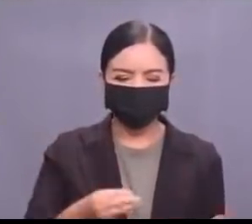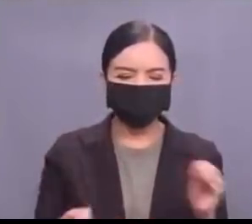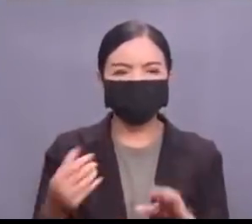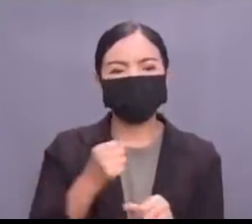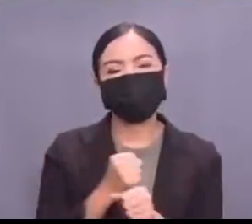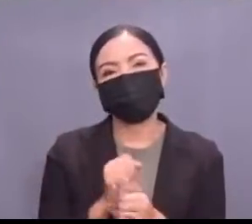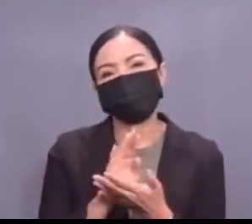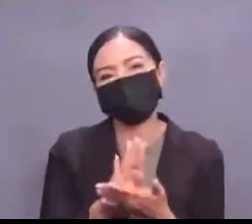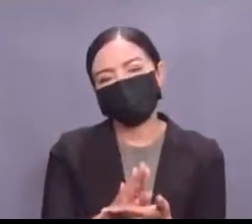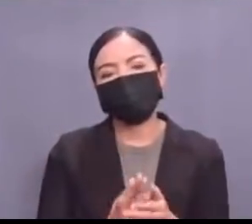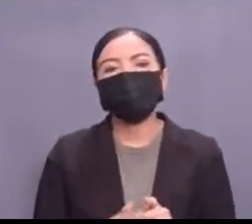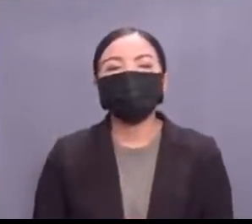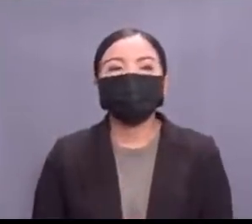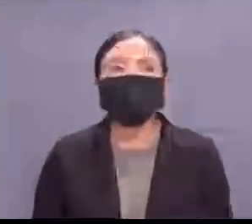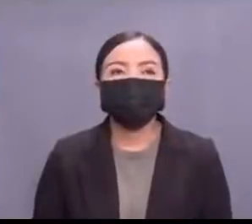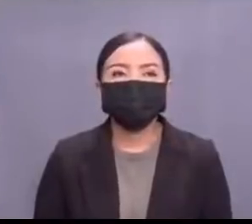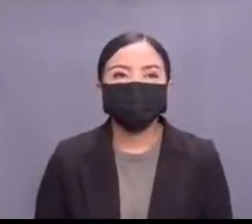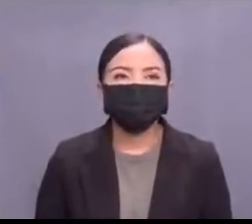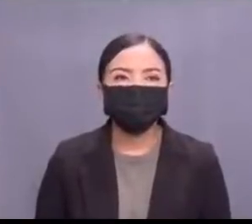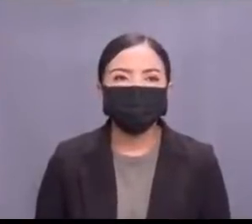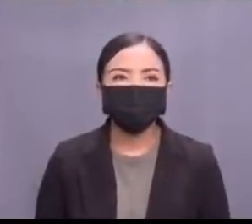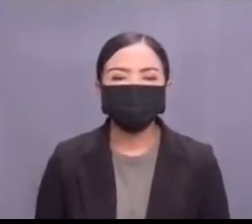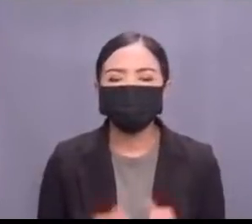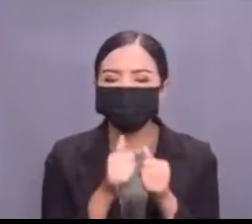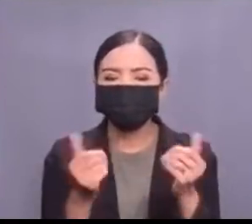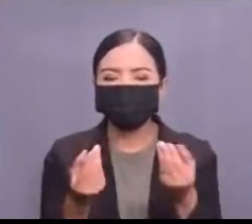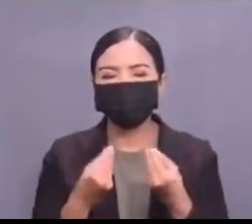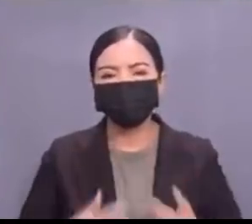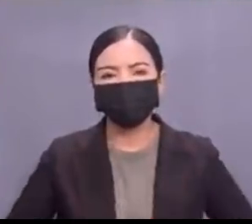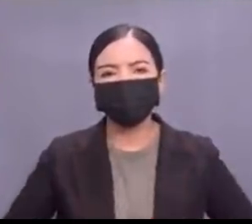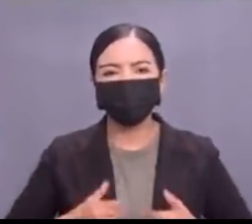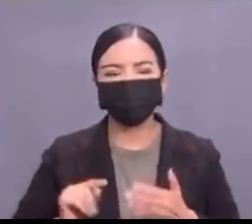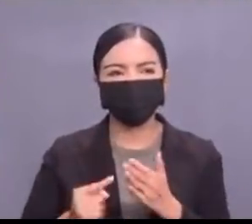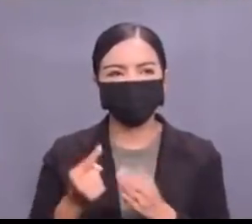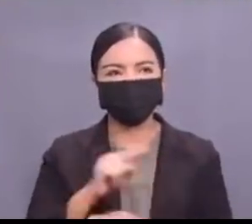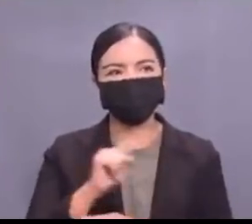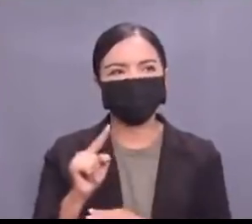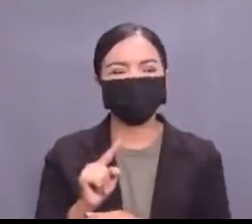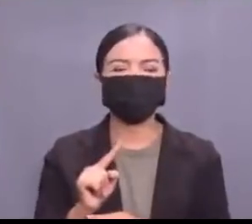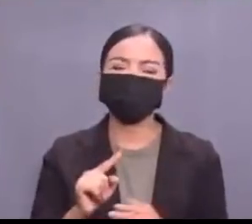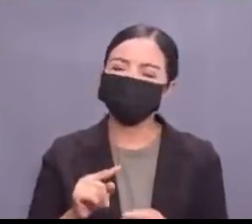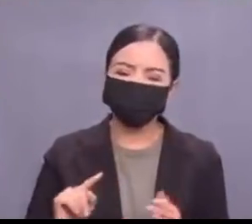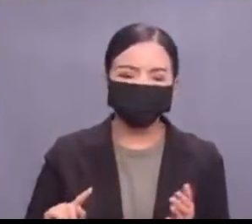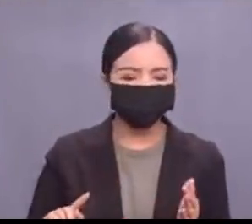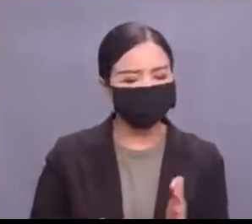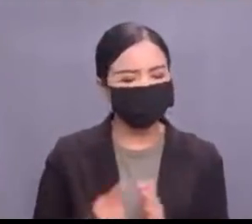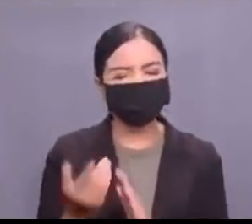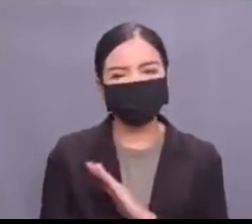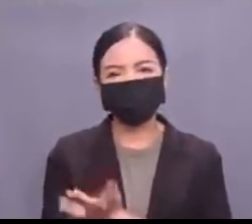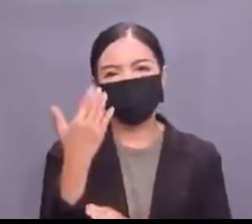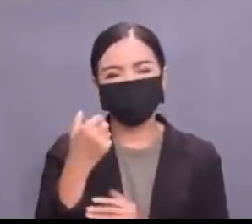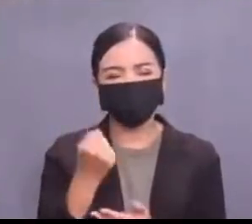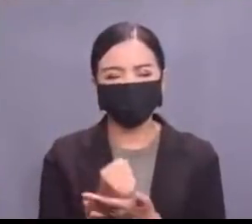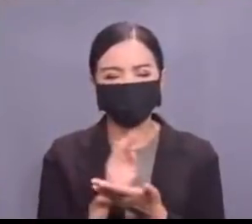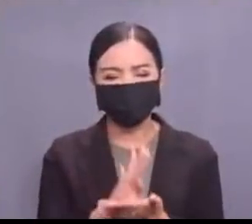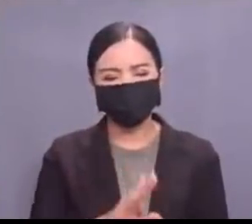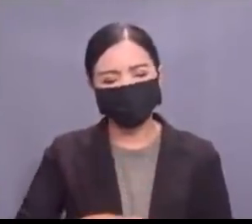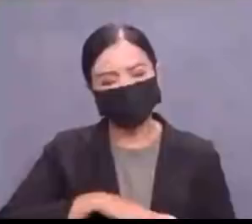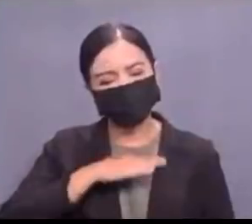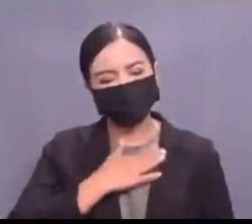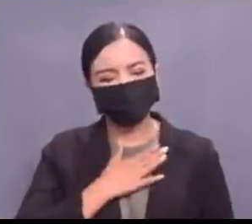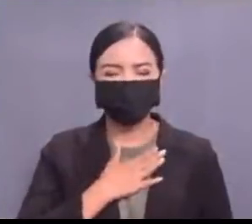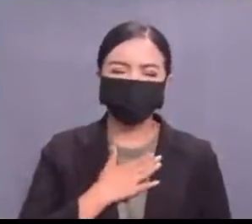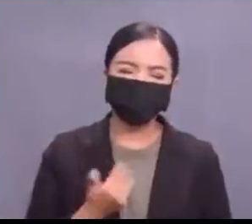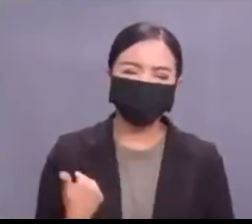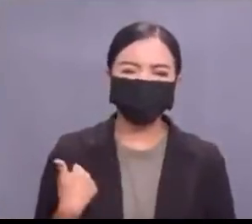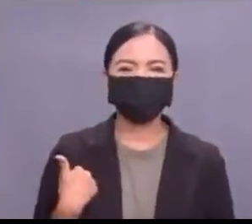บุญกันตั้งแต่เช้าตรู่เป็นการเพิ่มสิริมงคลนะพอเราเริ่มวันด้วยการทำบุญนะคุณโด่งเราจะรู้สึกแหมมันอิ่มอกอิ่มใจบอกไ